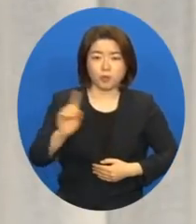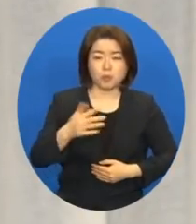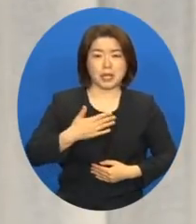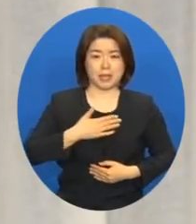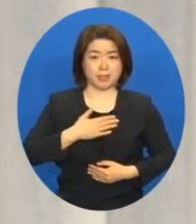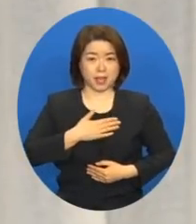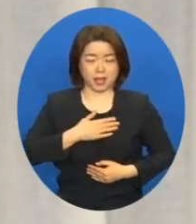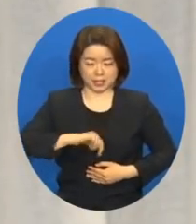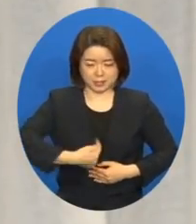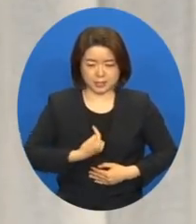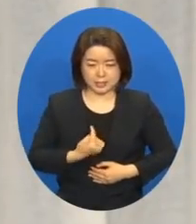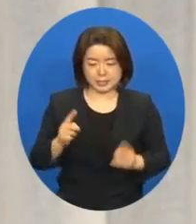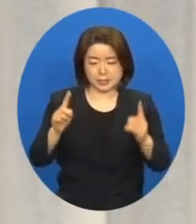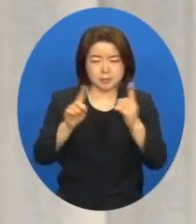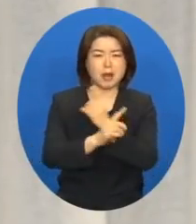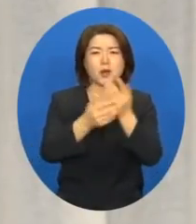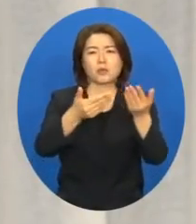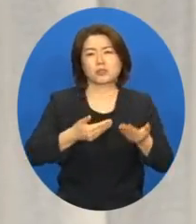자신을 바꾸세요.